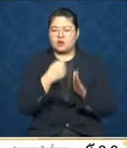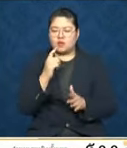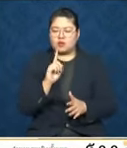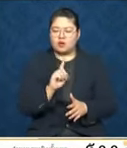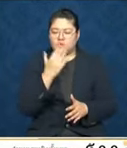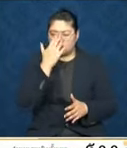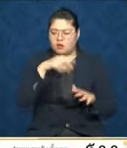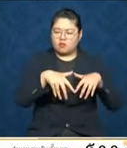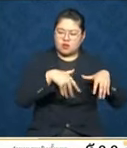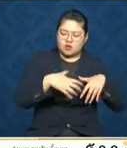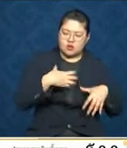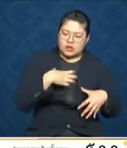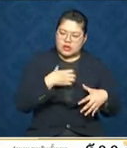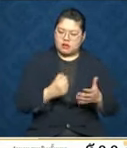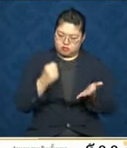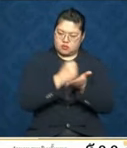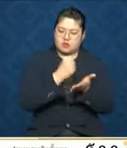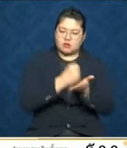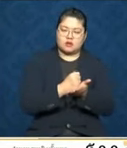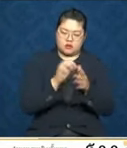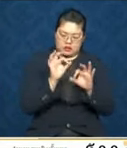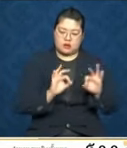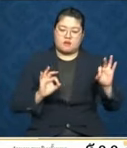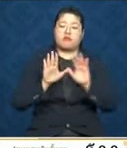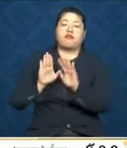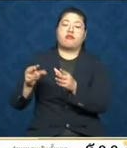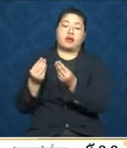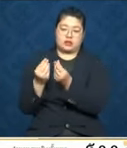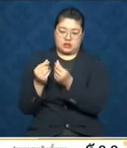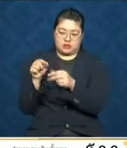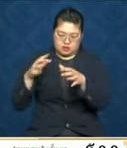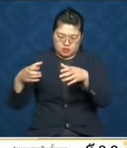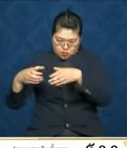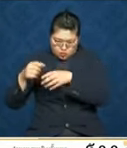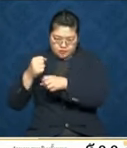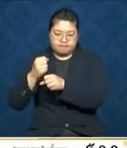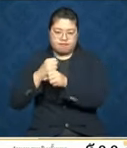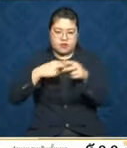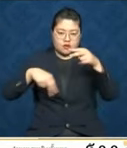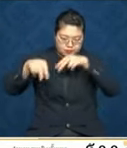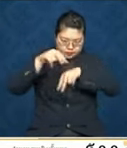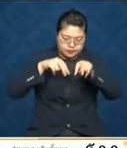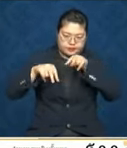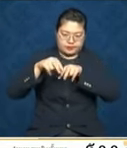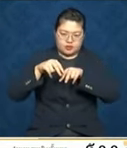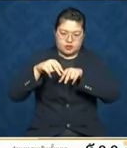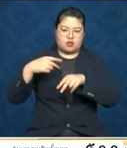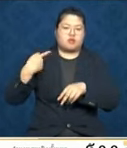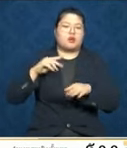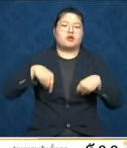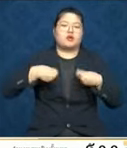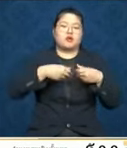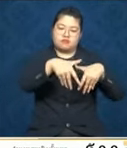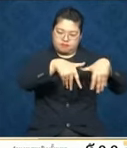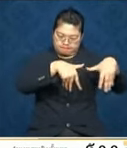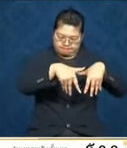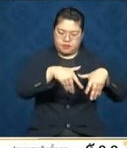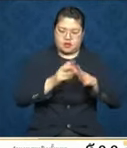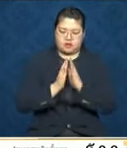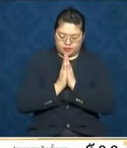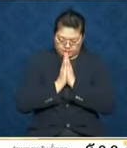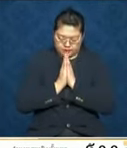ให้ประชาชนอยากแล้วจากไปเหรอครับฝากกรมที่ดินทบทวนและดึงมาใช้เพื่อประโยชน์ของพ่อแม่พี่น้องประชาชนครับ